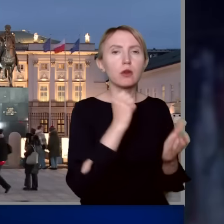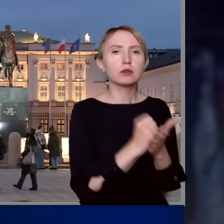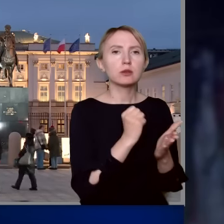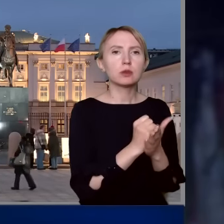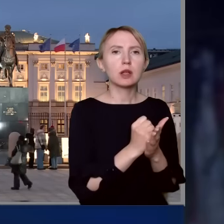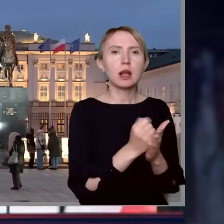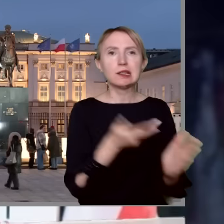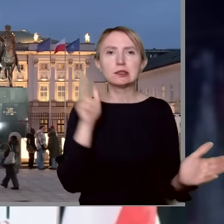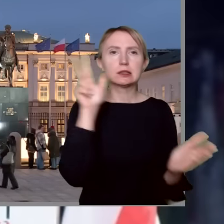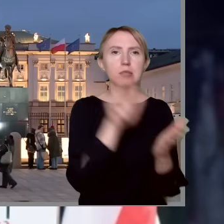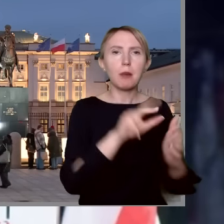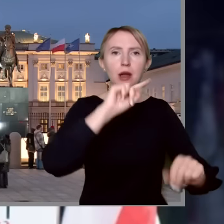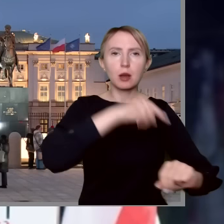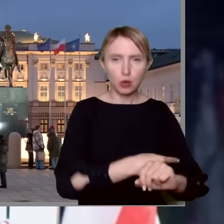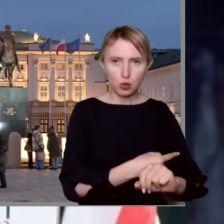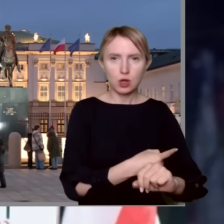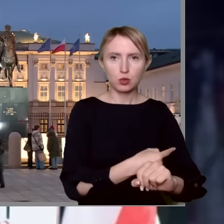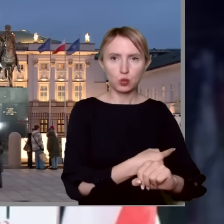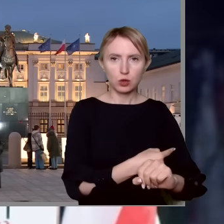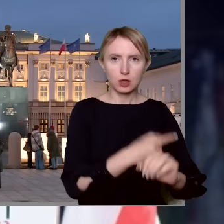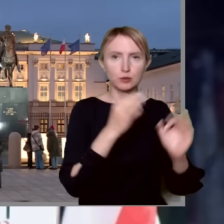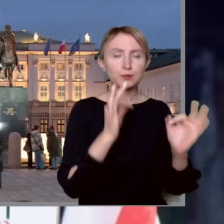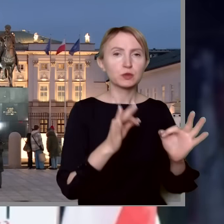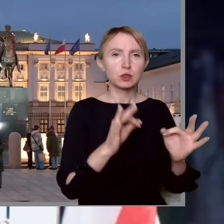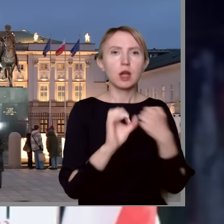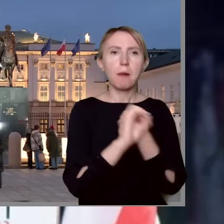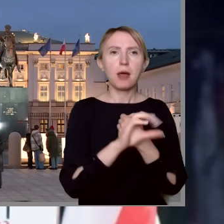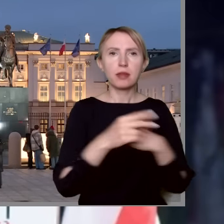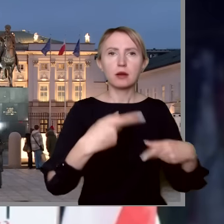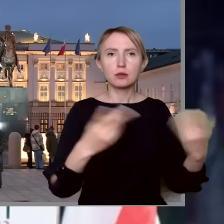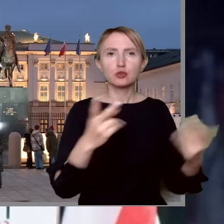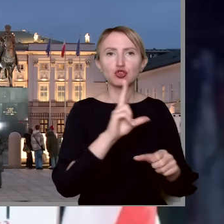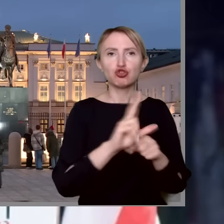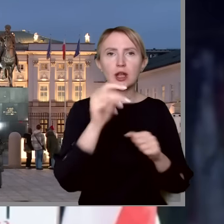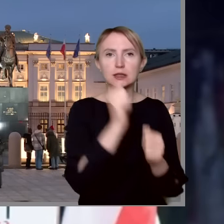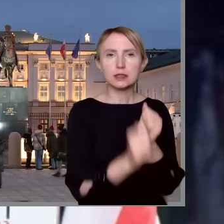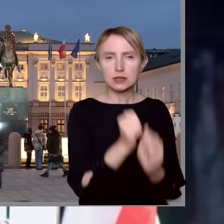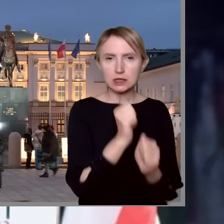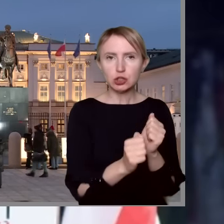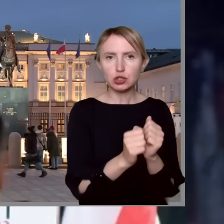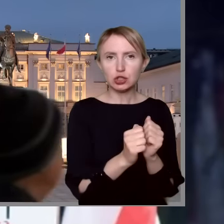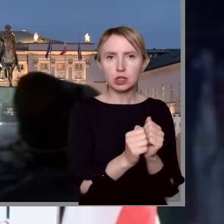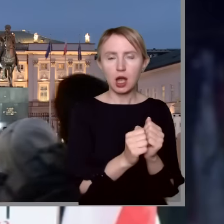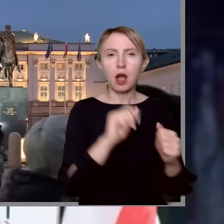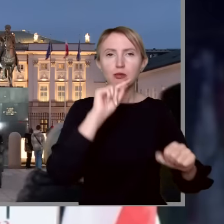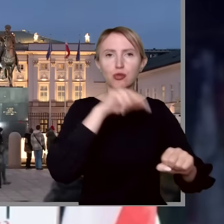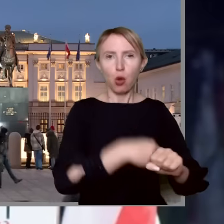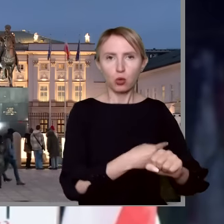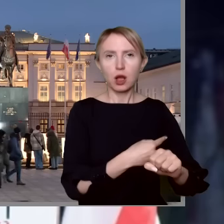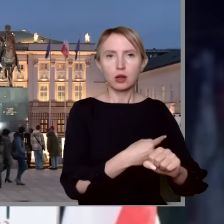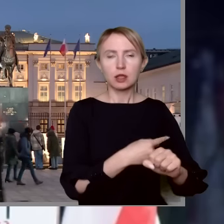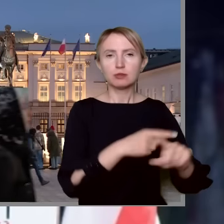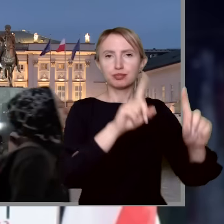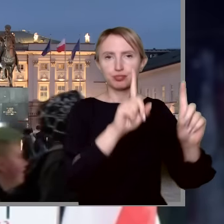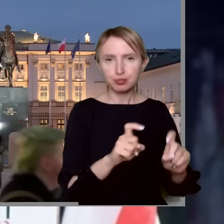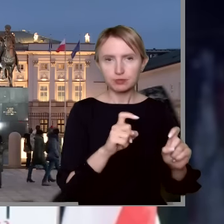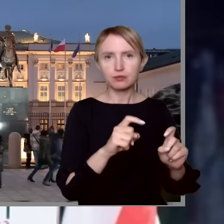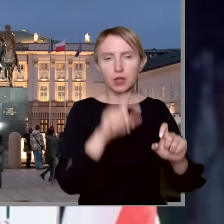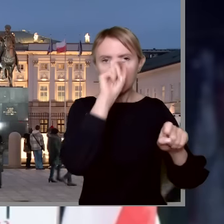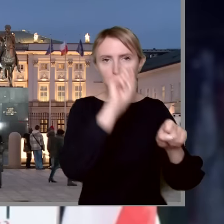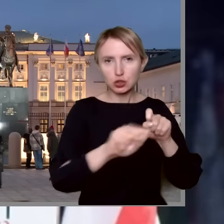na prokuraturę. Dziś media podały, że 13 stycznia prokuratura wszczęła śledztwo w tej